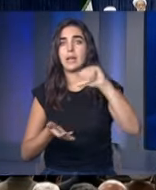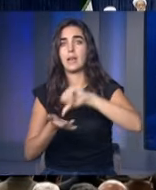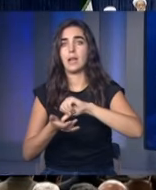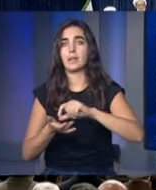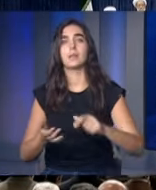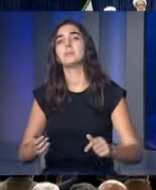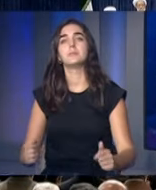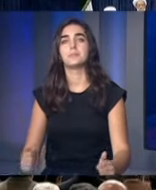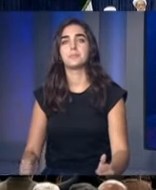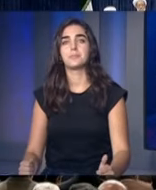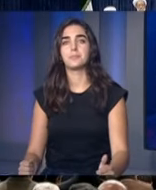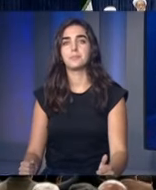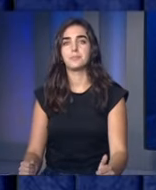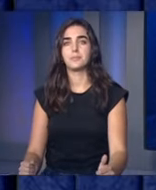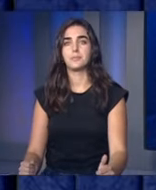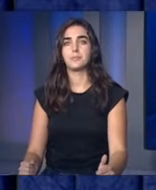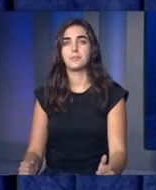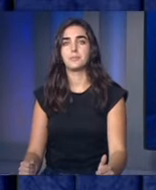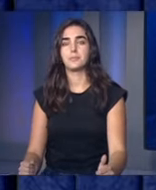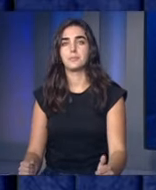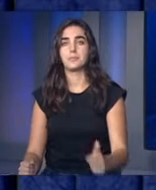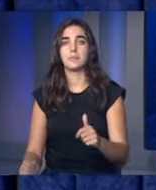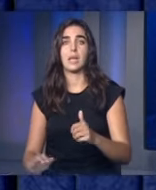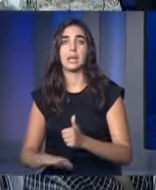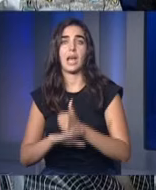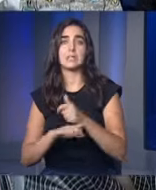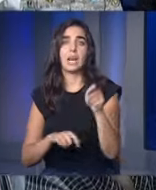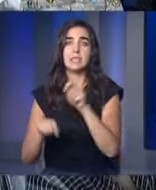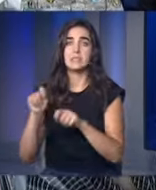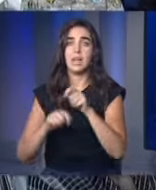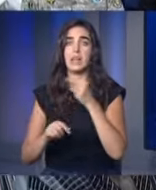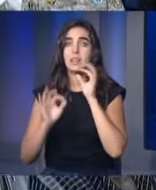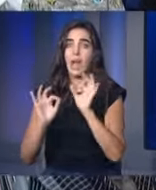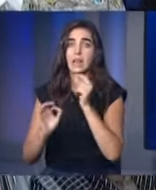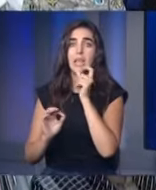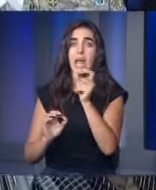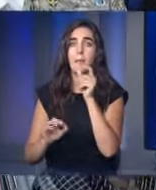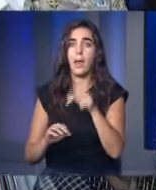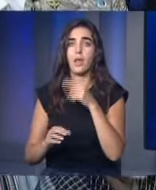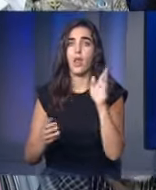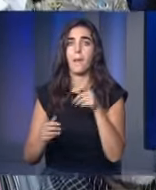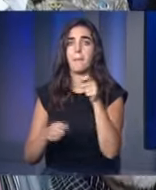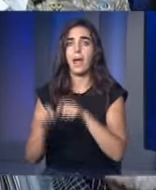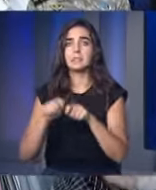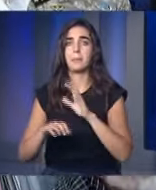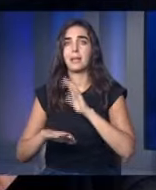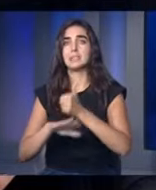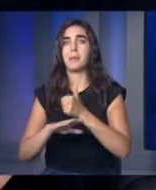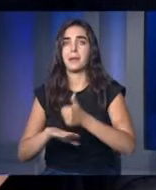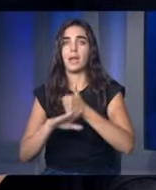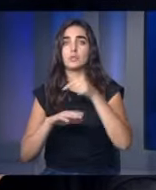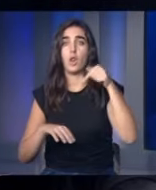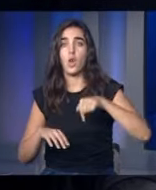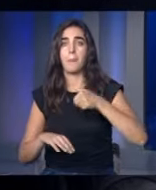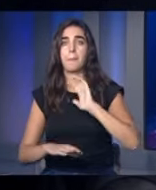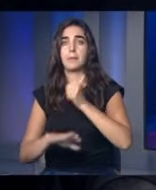للجمهورية الإسلامية في إيران. الرئيس الإصلاحي الإيراني أكد في كلمة خلال مراسم تنصيبه رئيسا أنه اليوم مسؤول